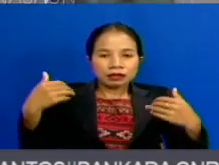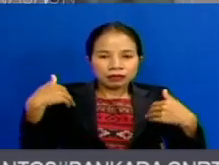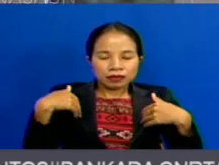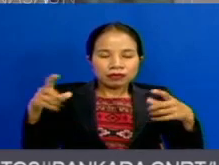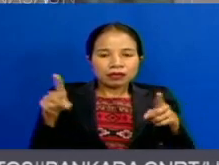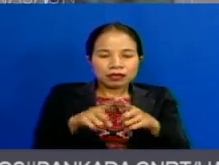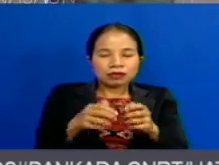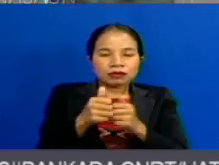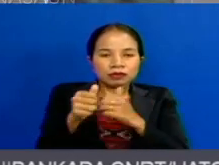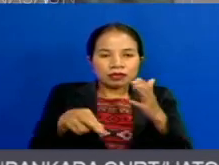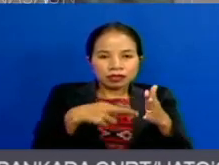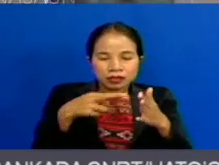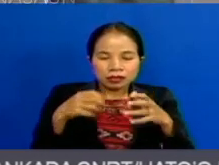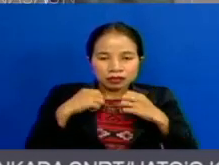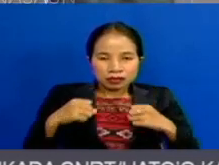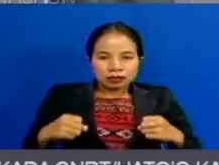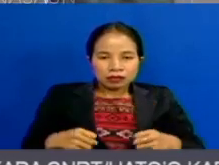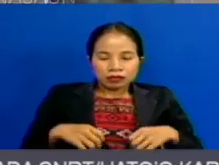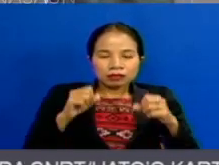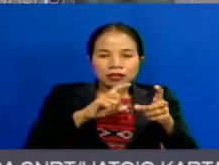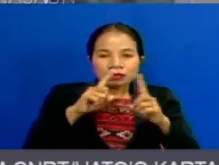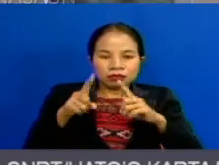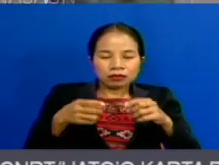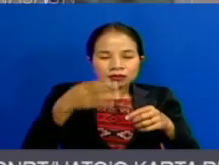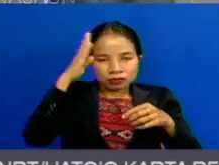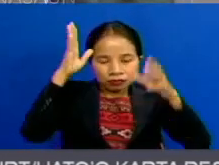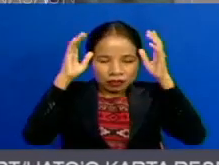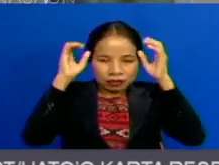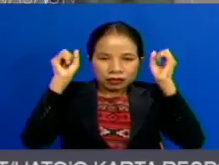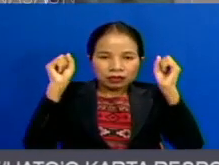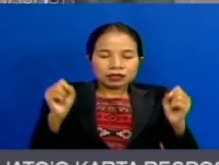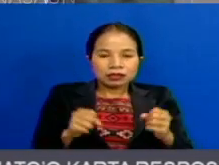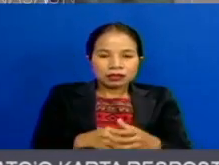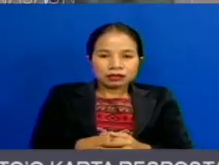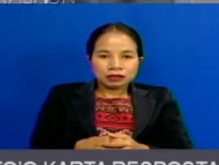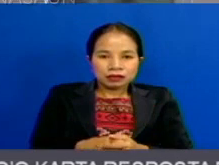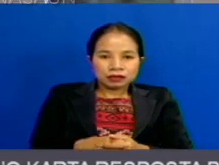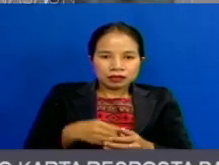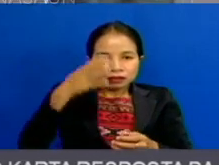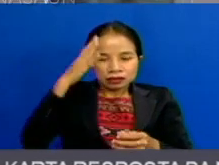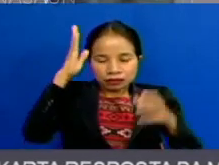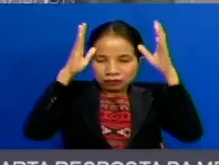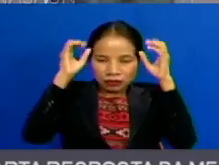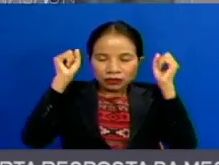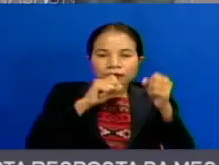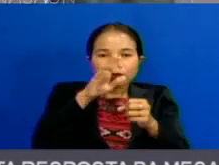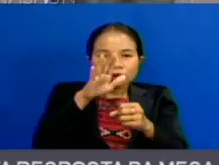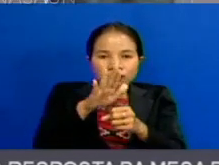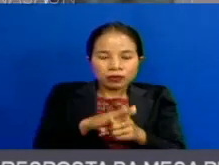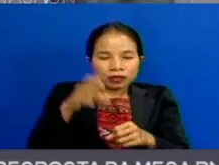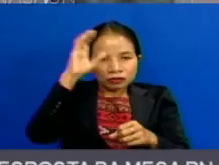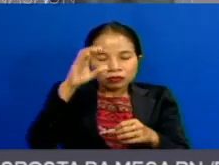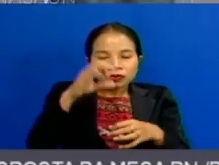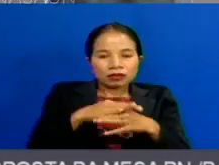tu padraun saudi nian wada na ita kuliah na nai presidente promosa buka solusang. Nah, presiden itu promente atau buka